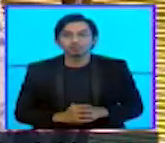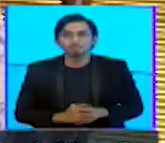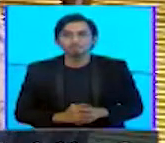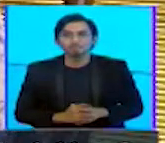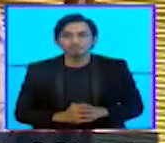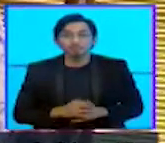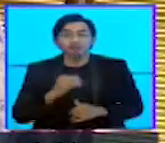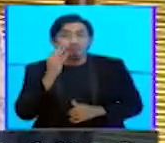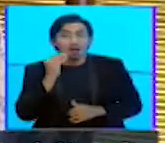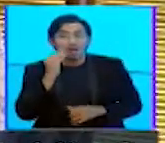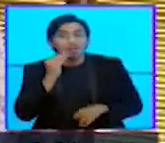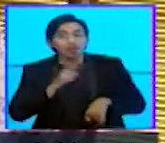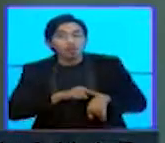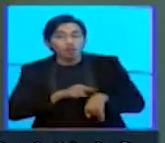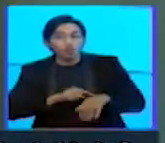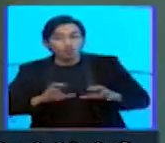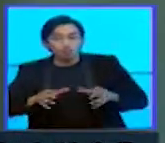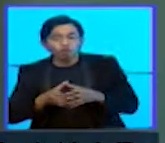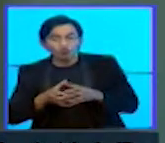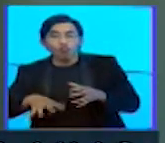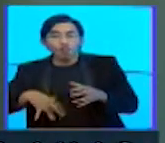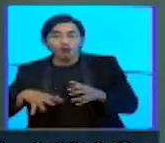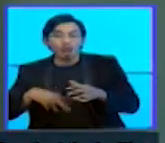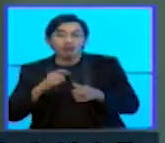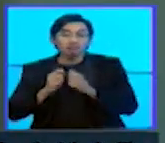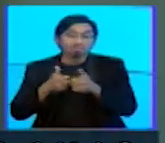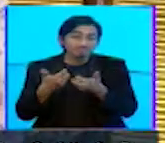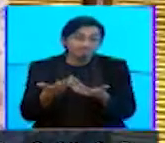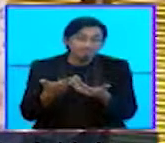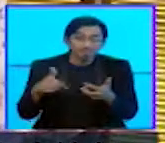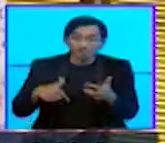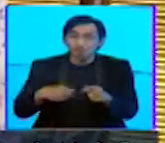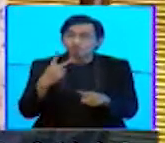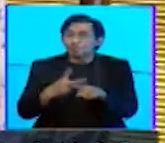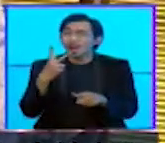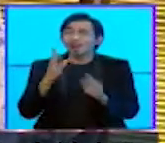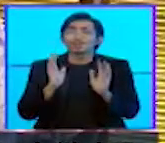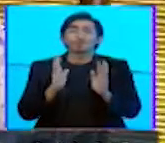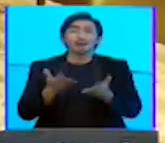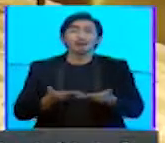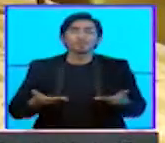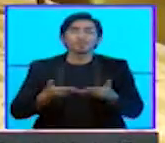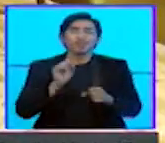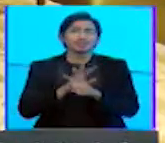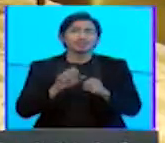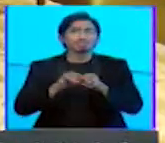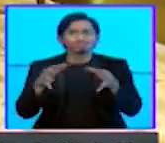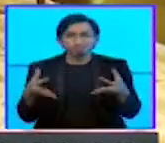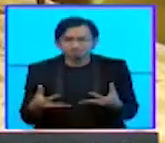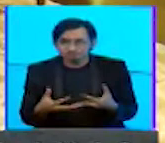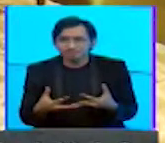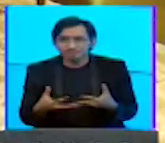berkumpul keluarga. Namun kan memang Lebaran kali ini merupakan Lebaran kedua yang dirayakan di masa pandemi COVID-19. Saya sempat